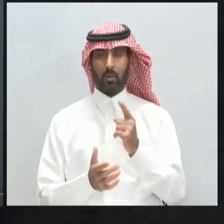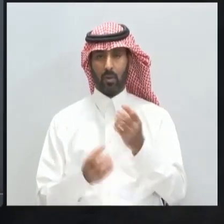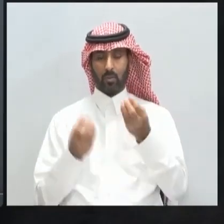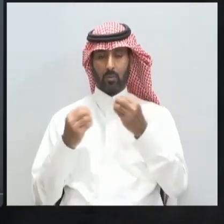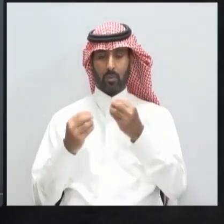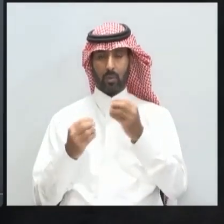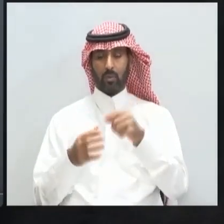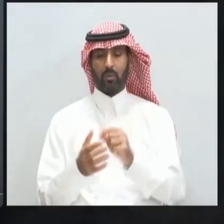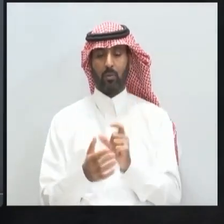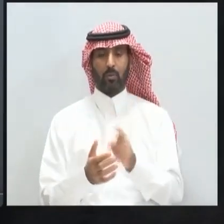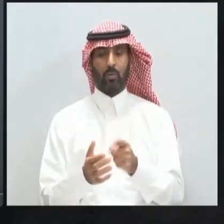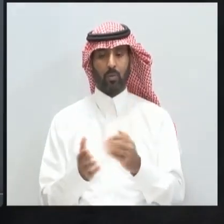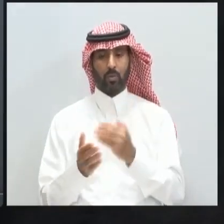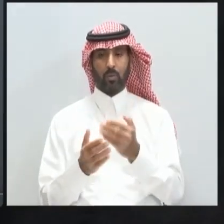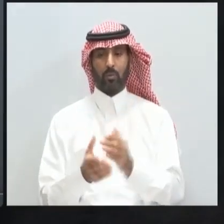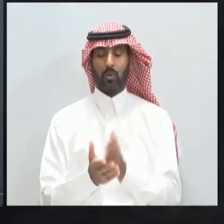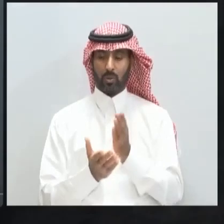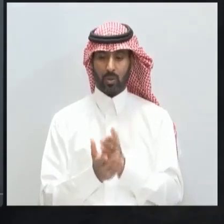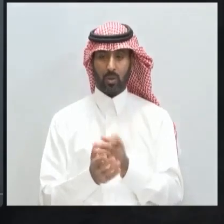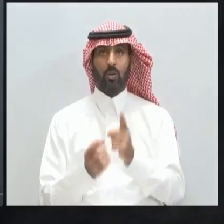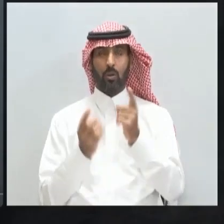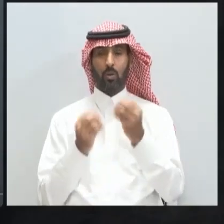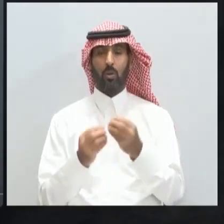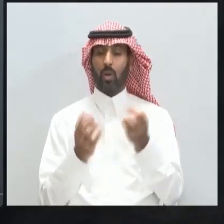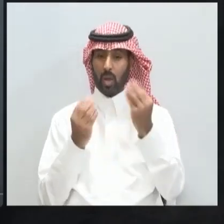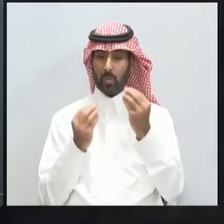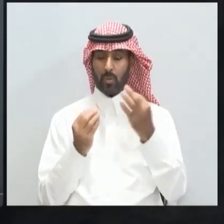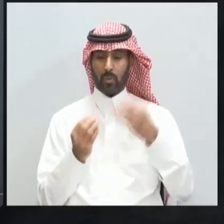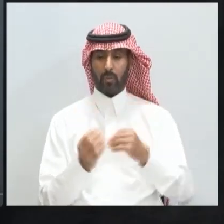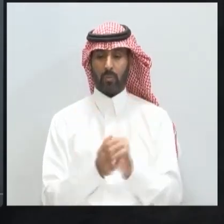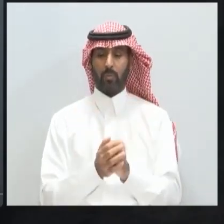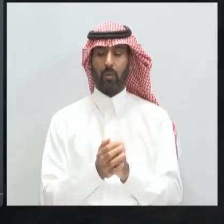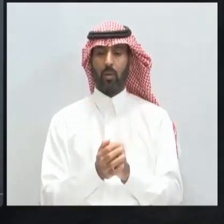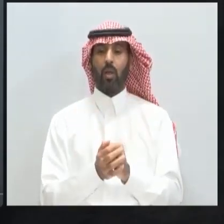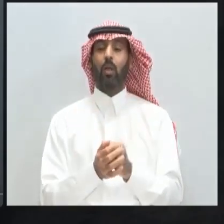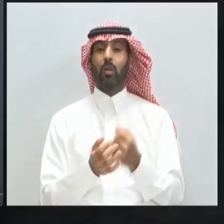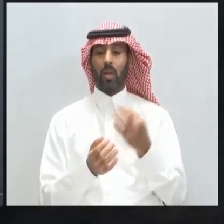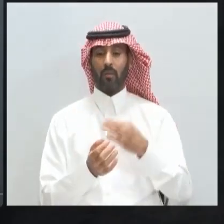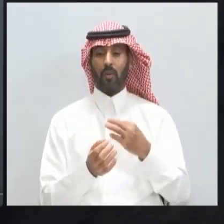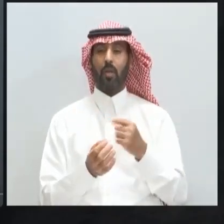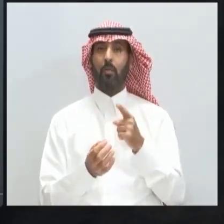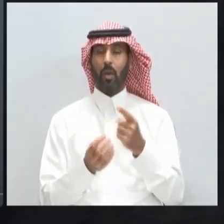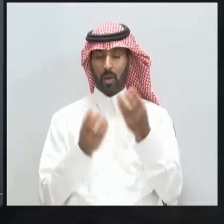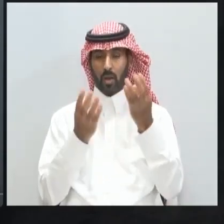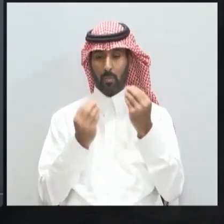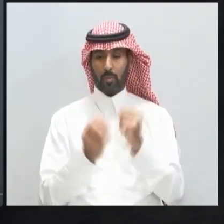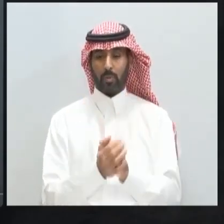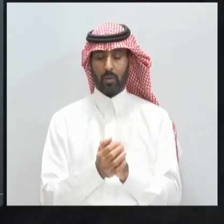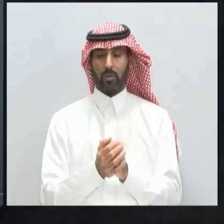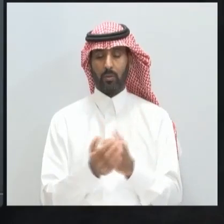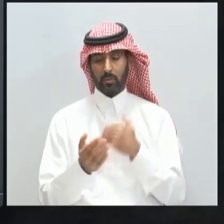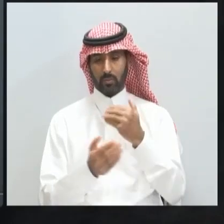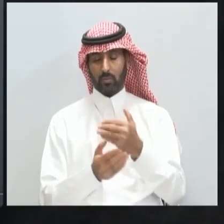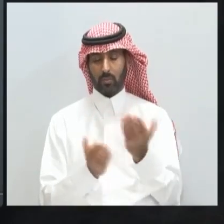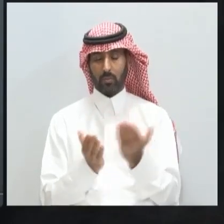والسداد والهدايه والرشاد وان يعلمنا ما ينفعنا و ينفعنا بما علمنا ونلقاكم على خير باذن الله تعالى في درس